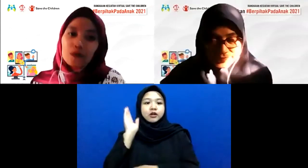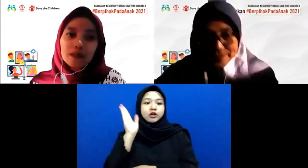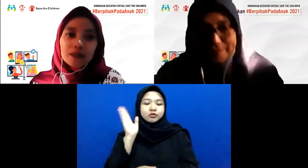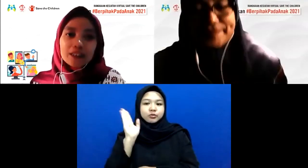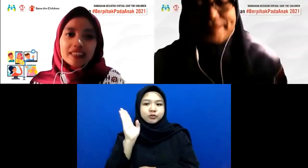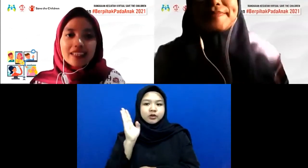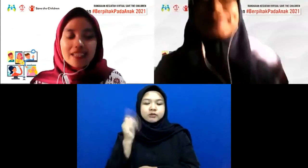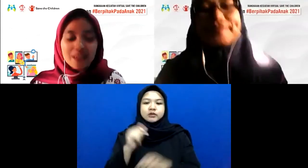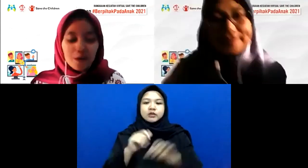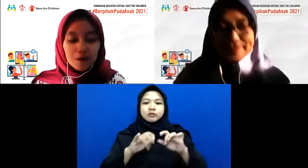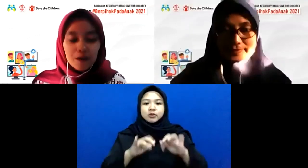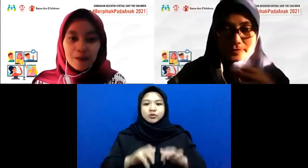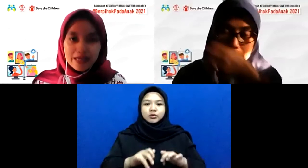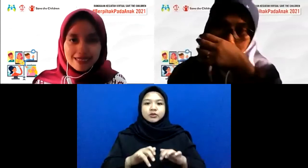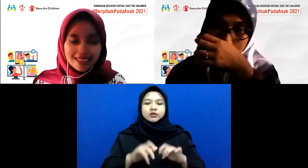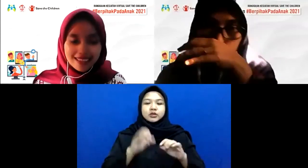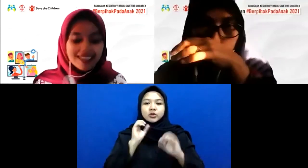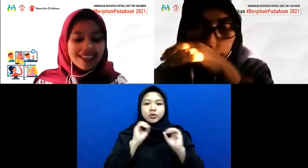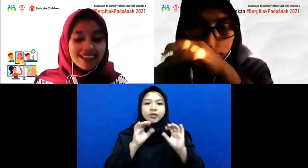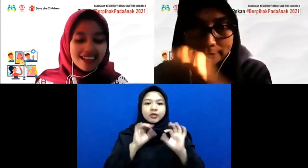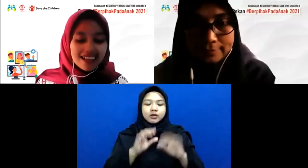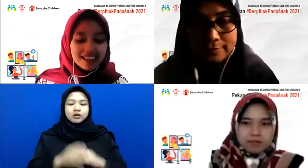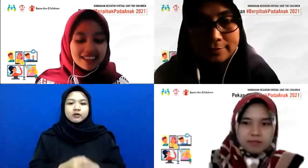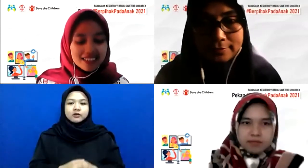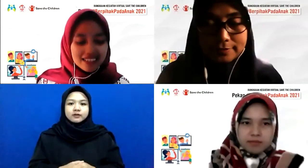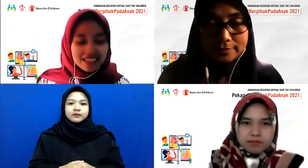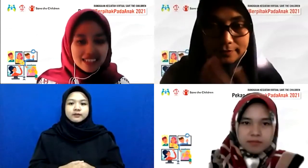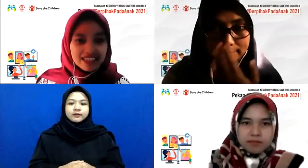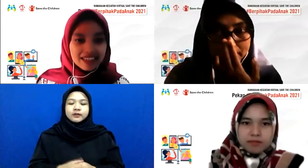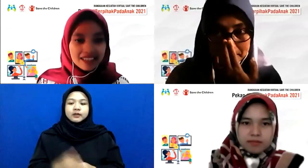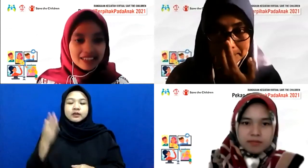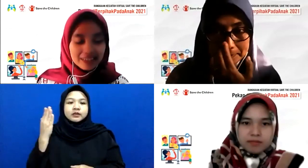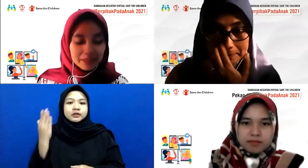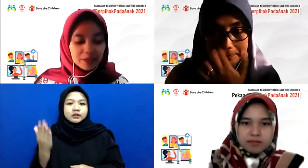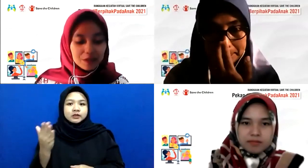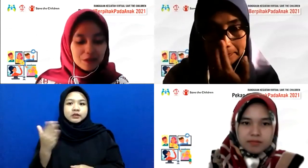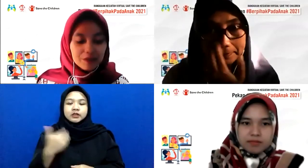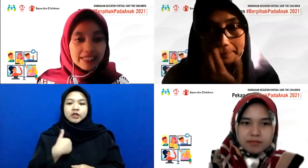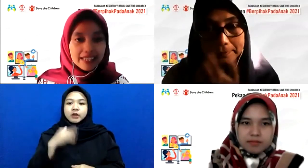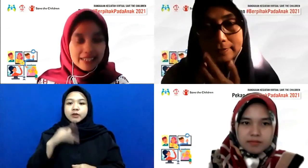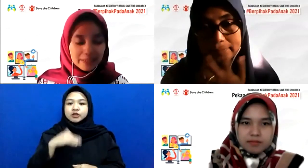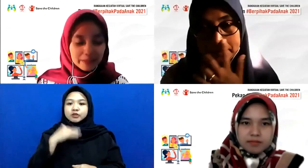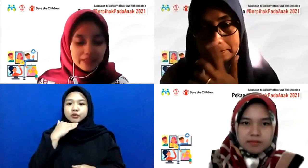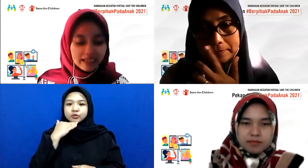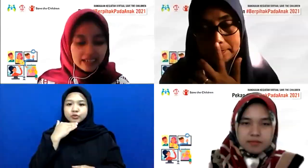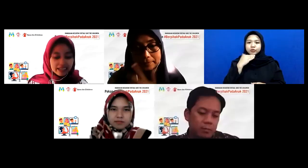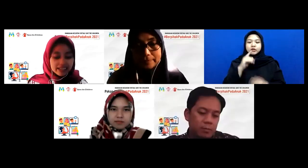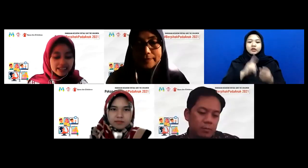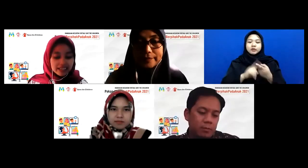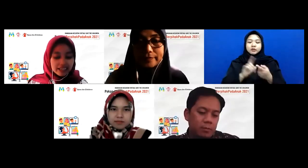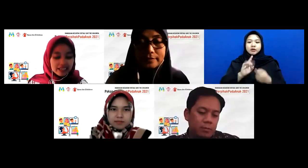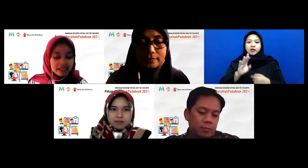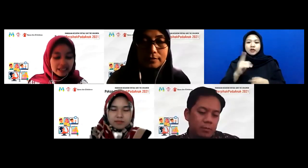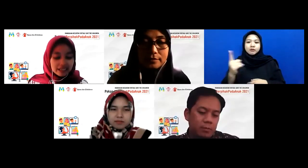untuk menuliskannya di kolom komentar. Nah, di sini saya masih menunggu pertanyaan dari teman-teman yang lain. Di